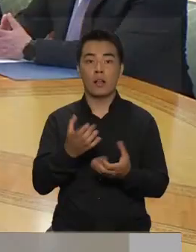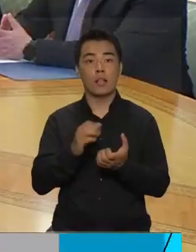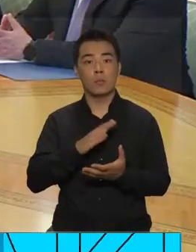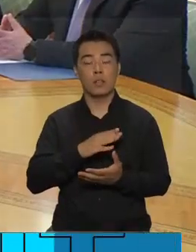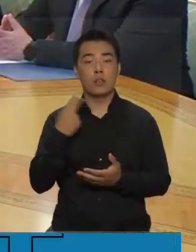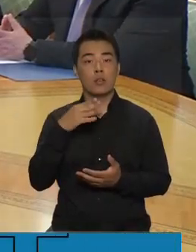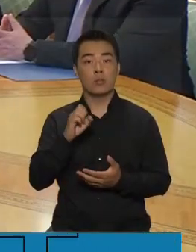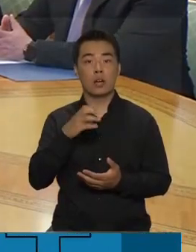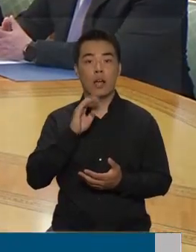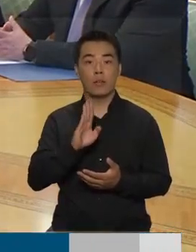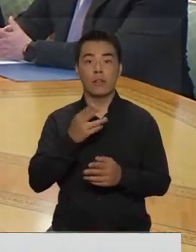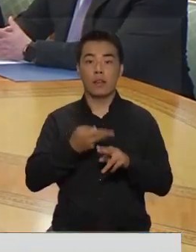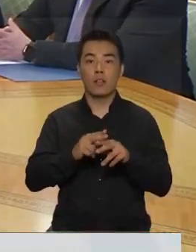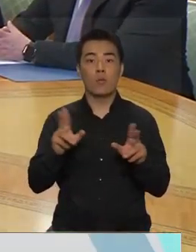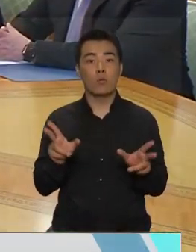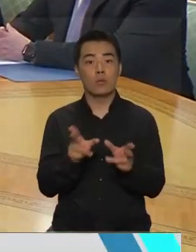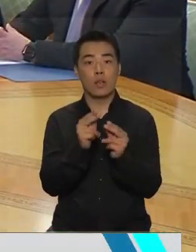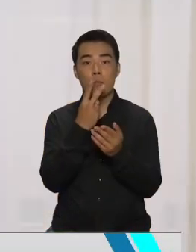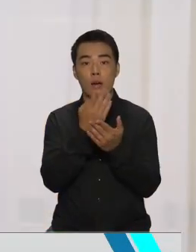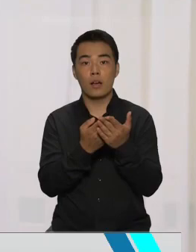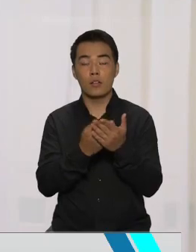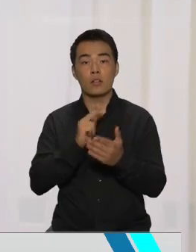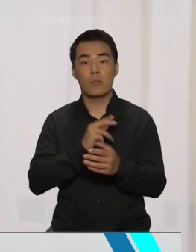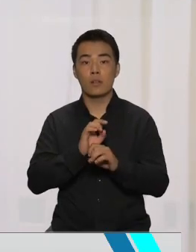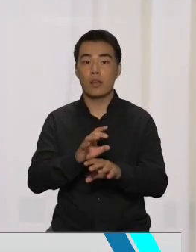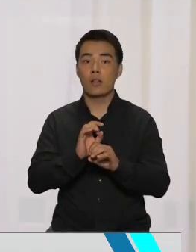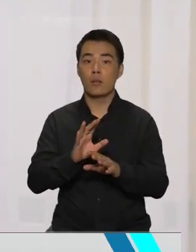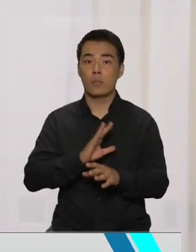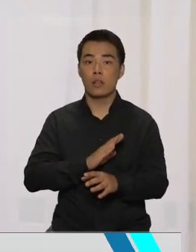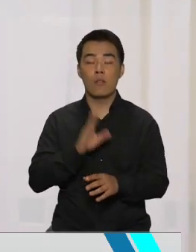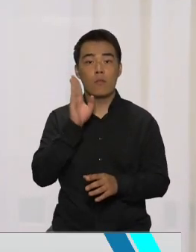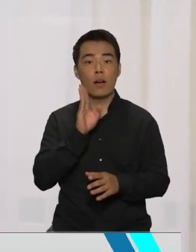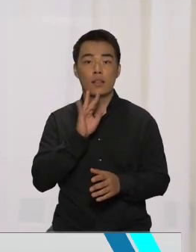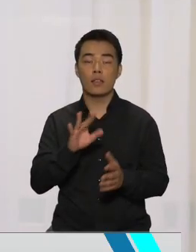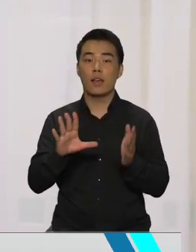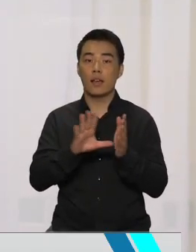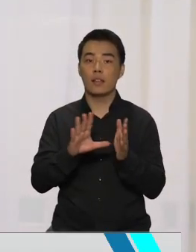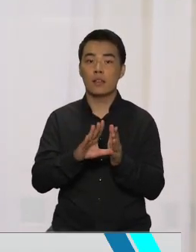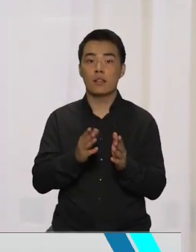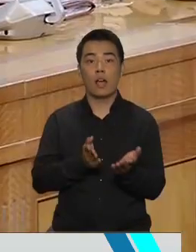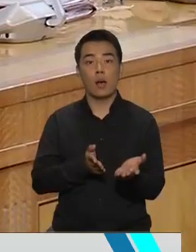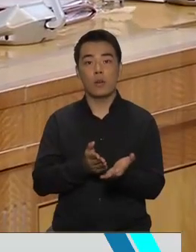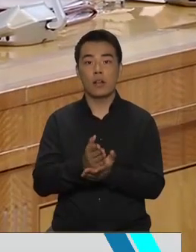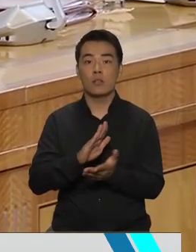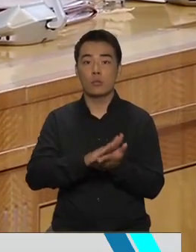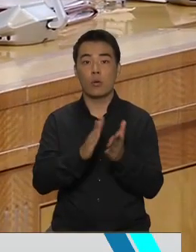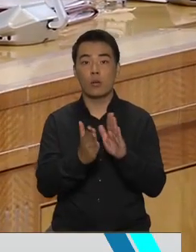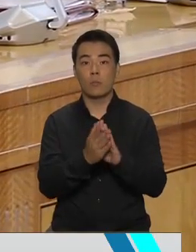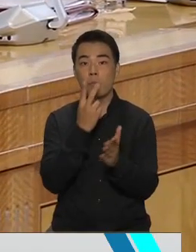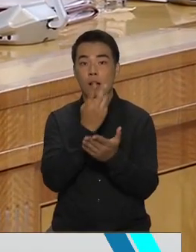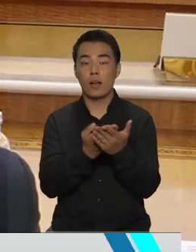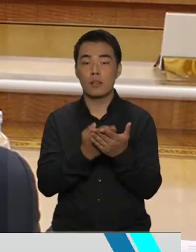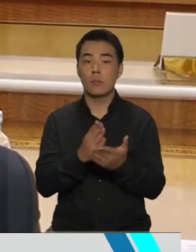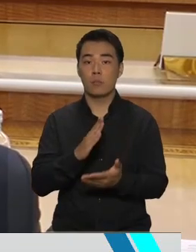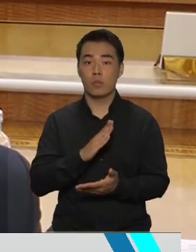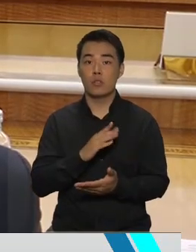Қасым Жомарт Тоқаев соның сәтті жүзеге асырылып жатқанын атап өтті. Су және энергетика кешеніндегі келісімде нәтижелі екенін